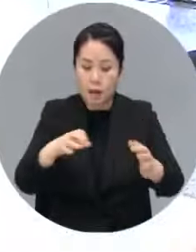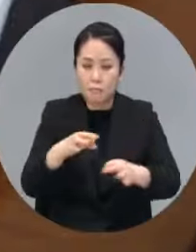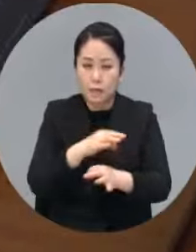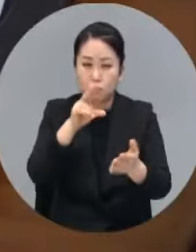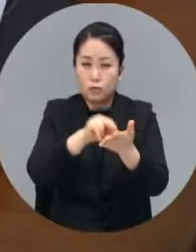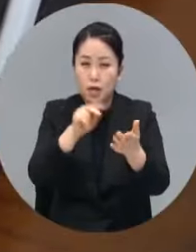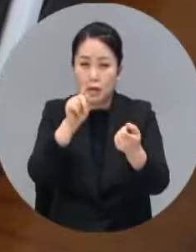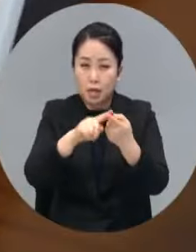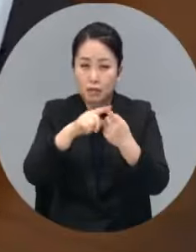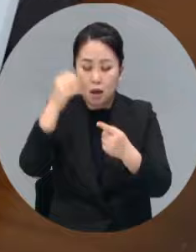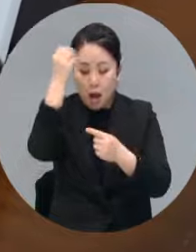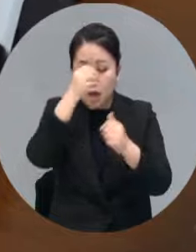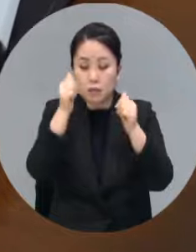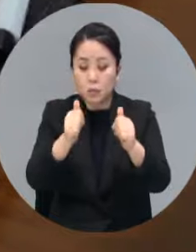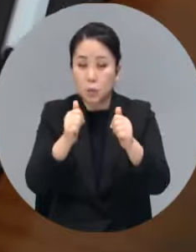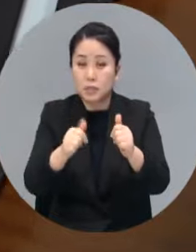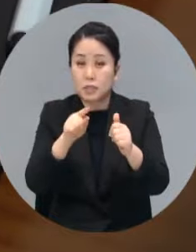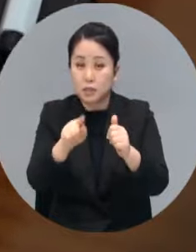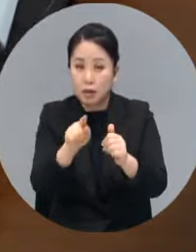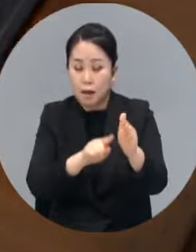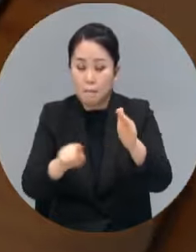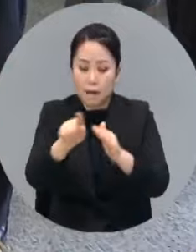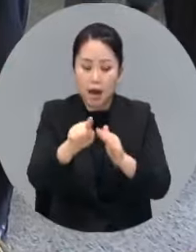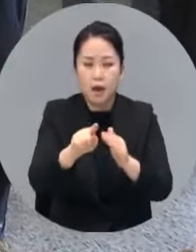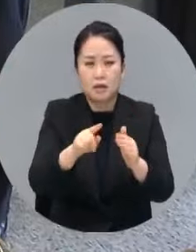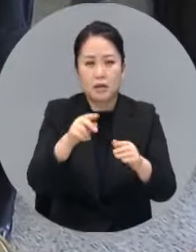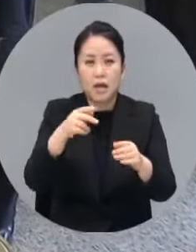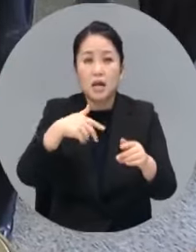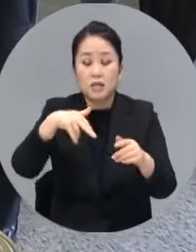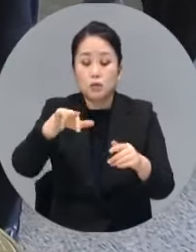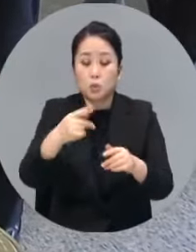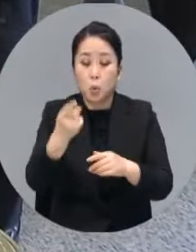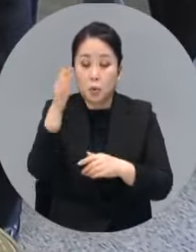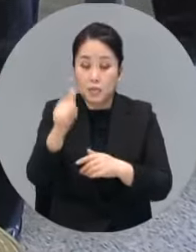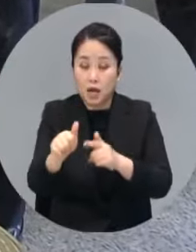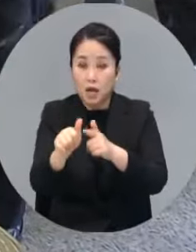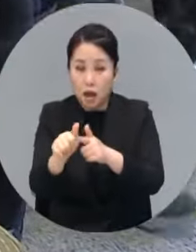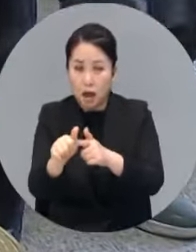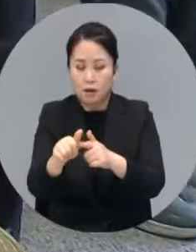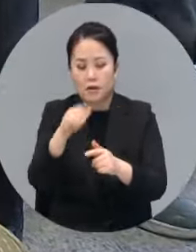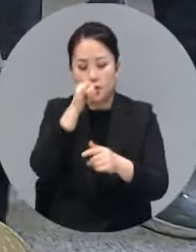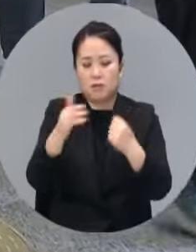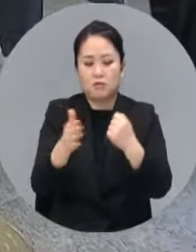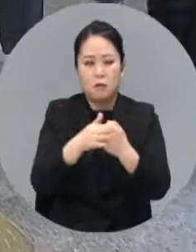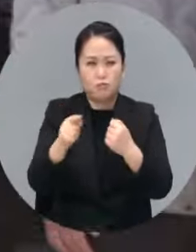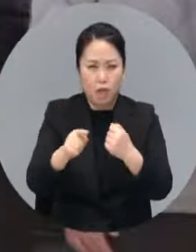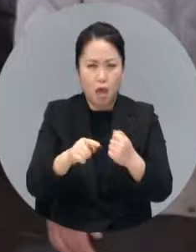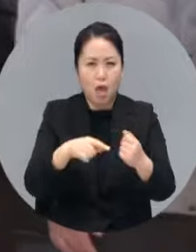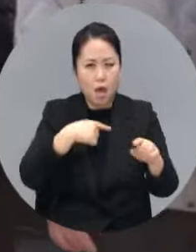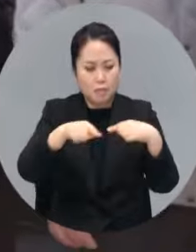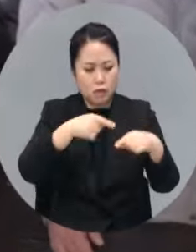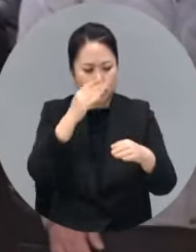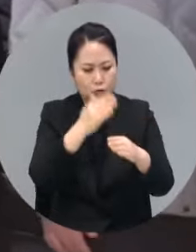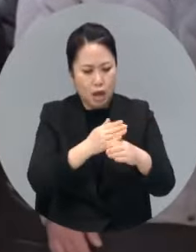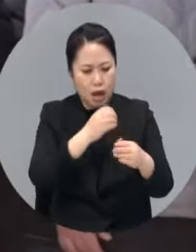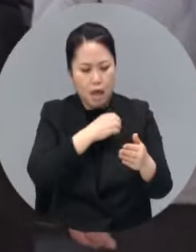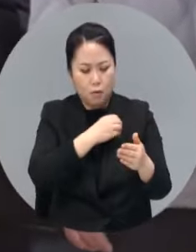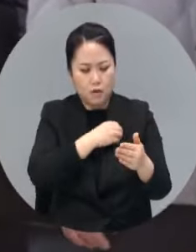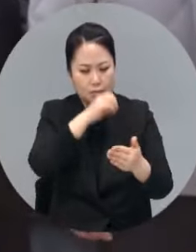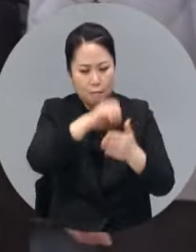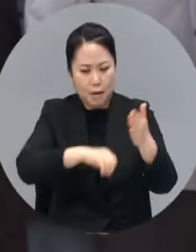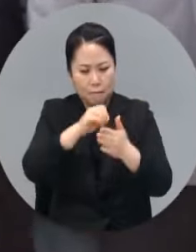나서게 되면서 중도층 표심 이탈 우려로 더불어민주당의 고심도 깊어지고 있는 상황. 조 전 장관의 신당